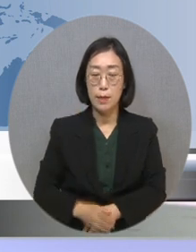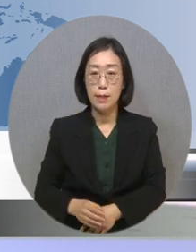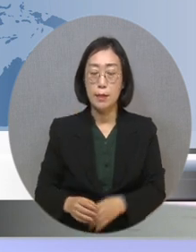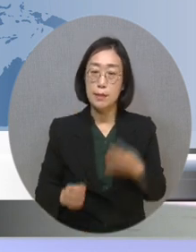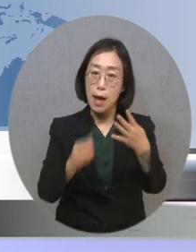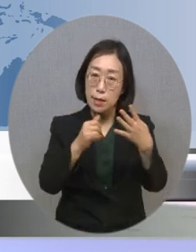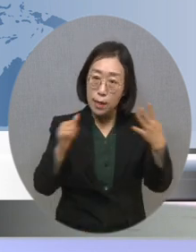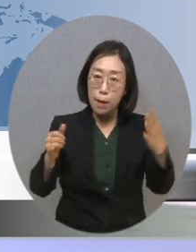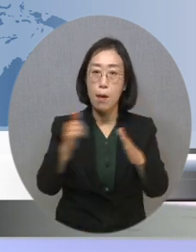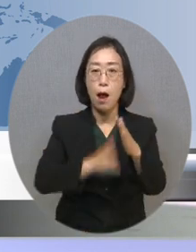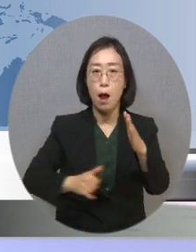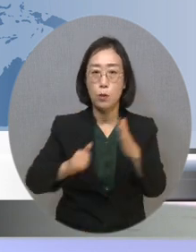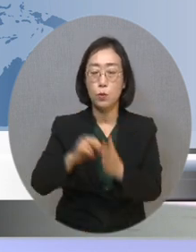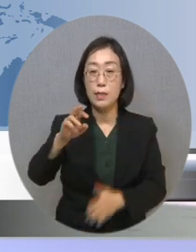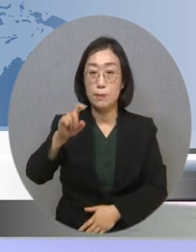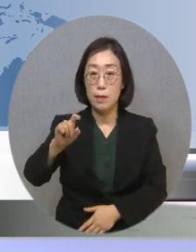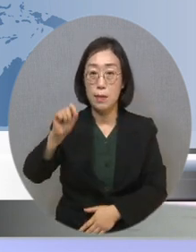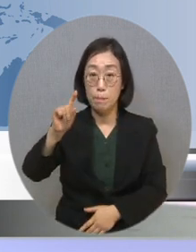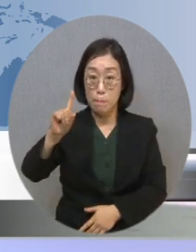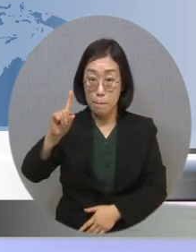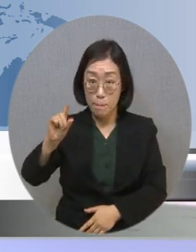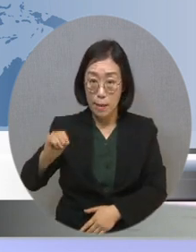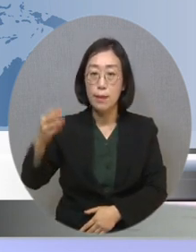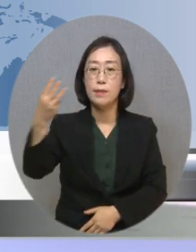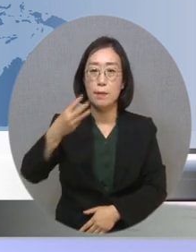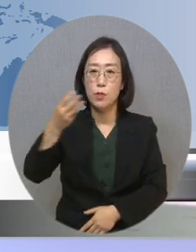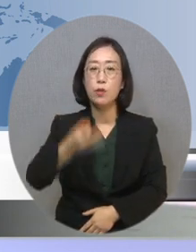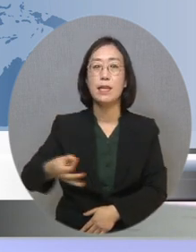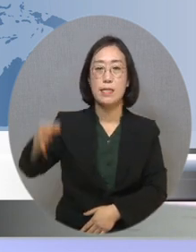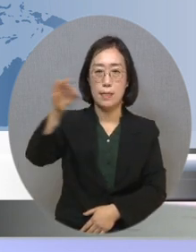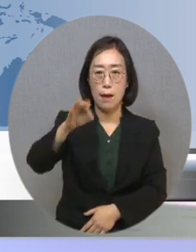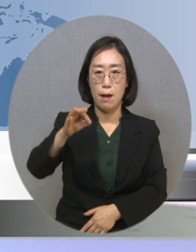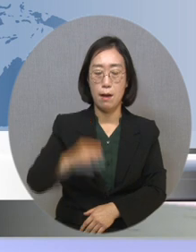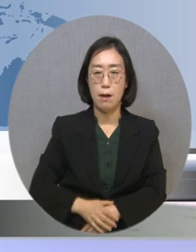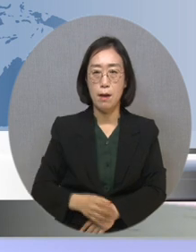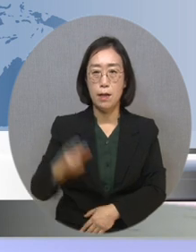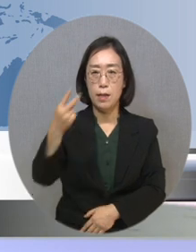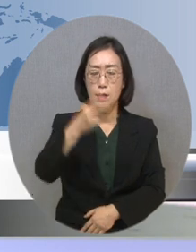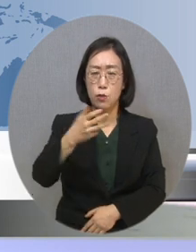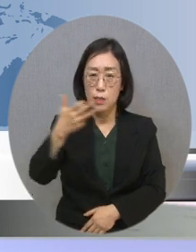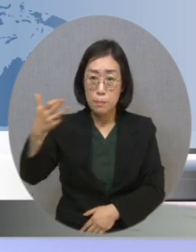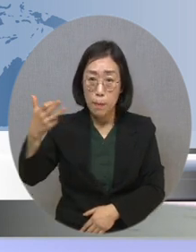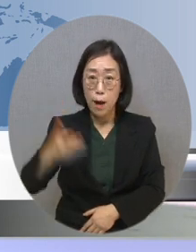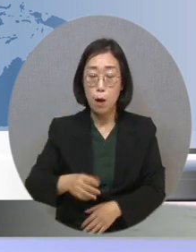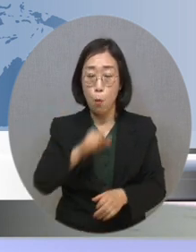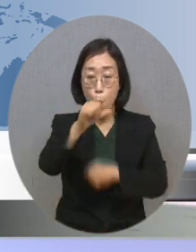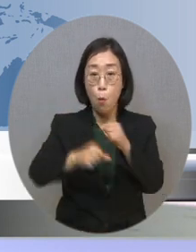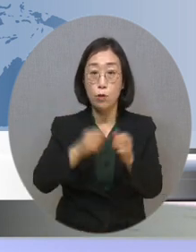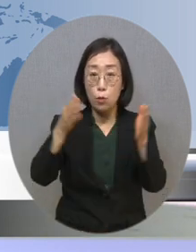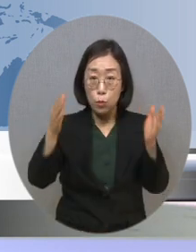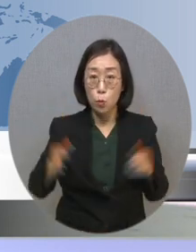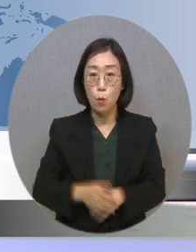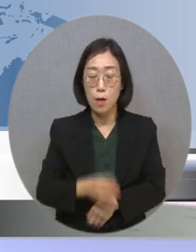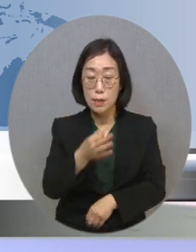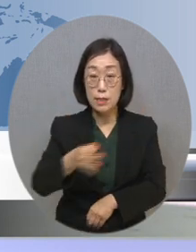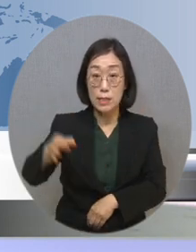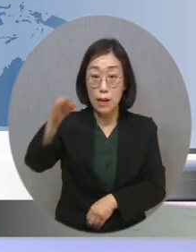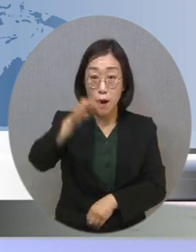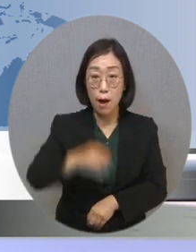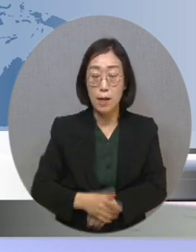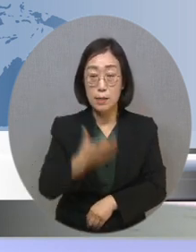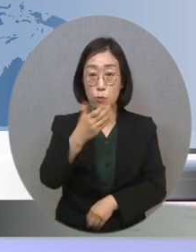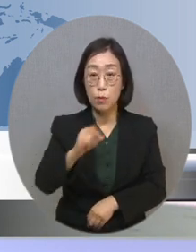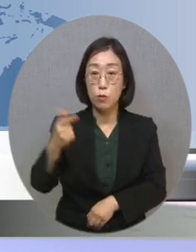기준으로 최대 21만 3,000원 오릅니다이는 지난 2018년부터 5년간 전체 증가 분인